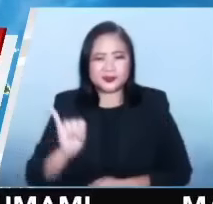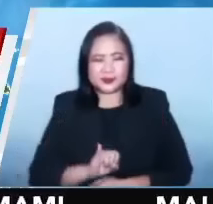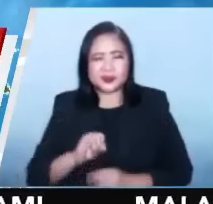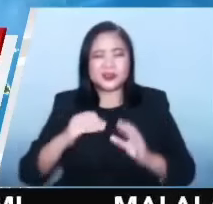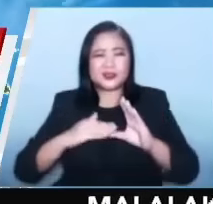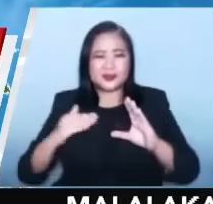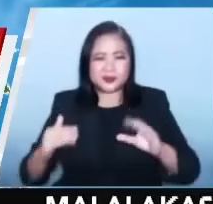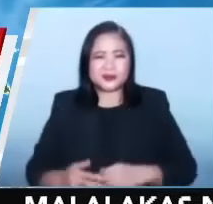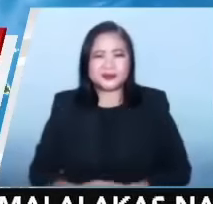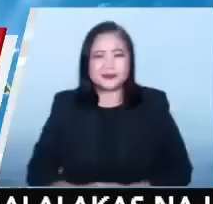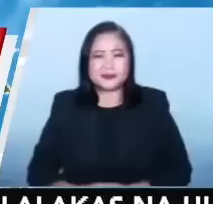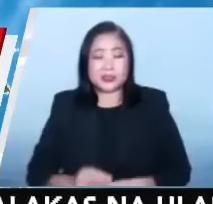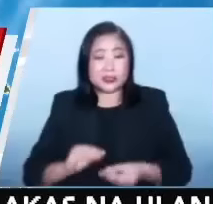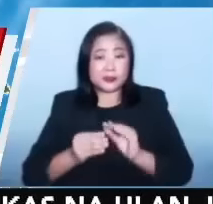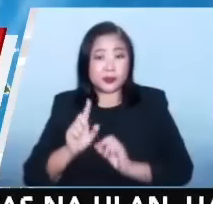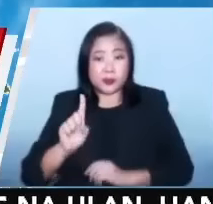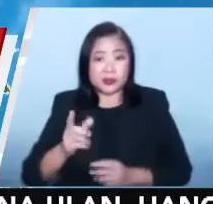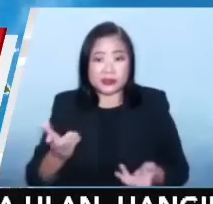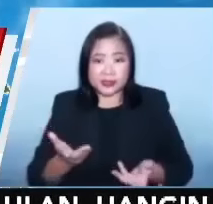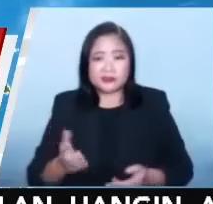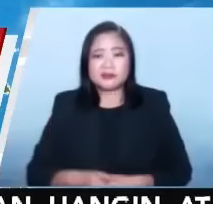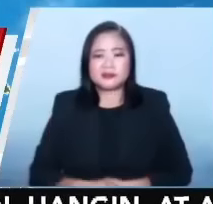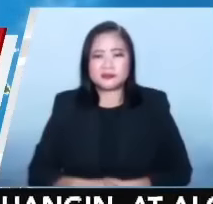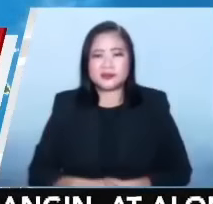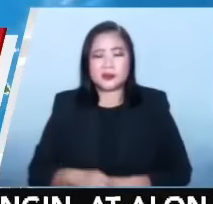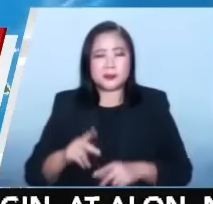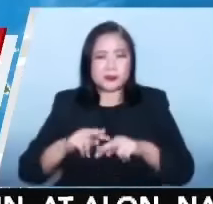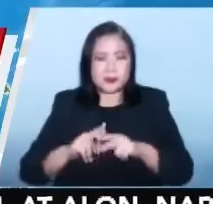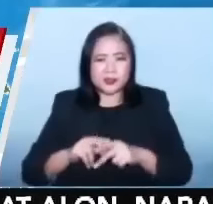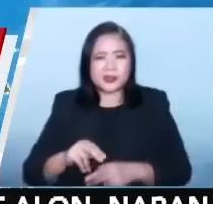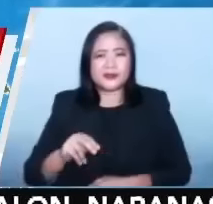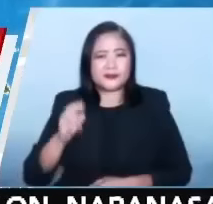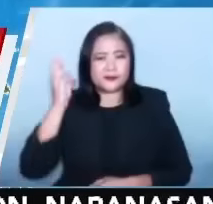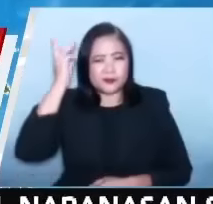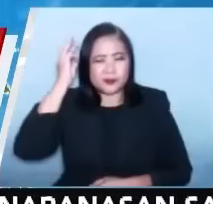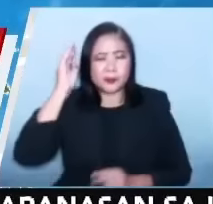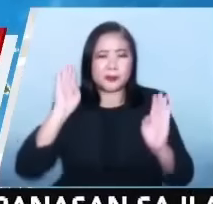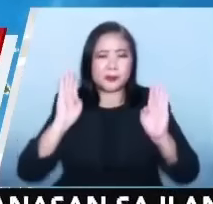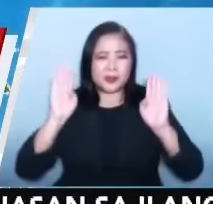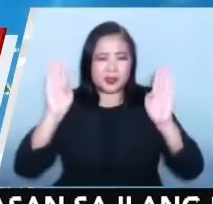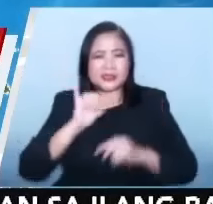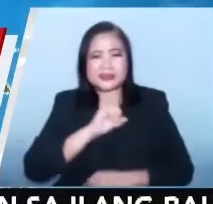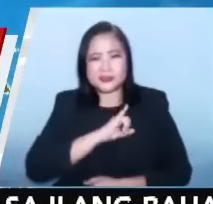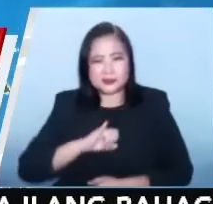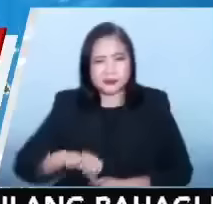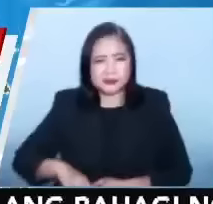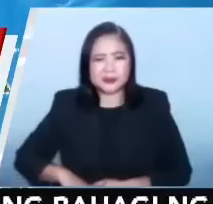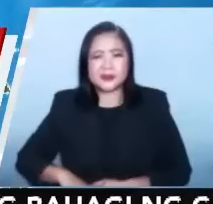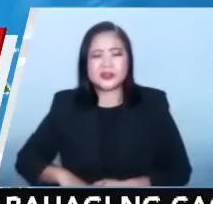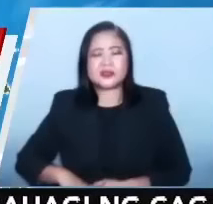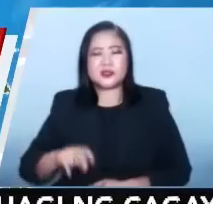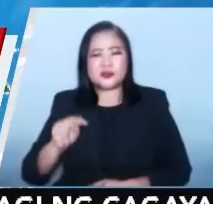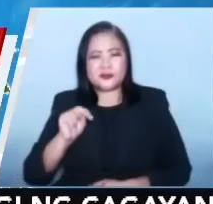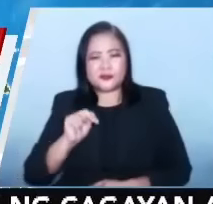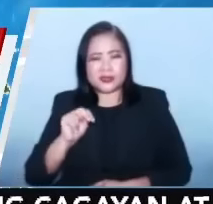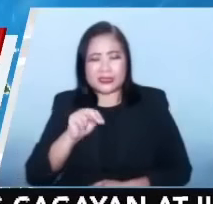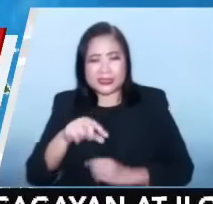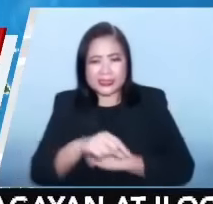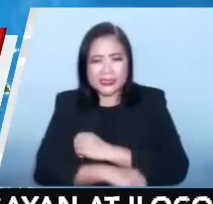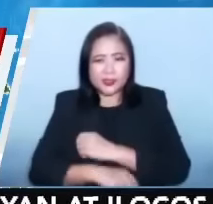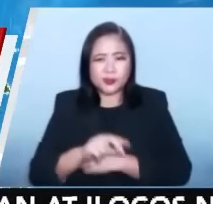1, sa nalalabing bahagi ng Pangasinan, nalalabing bahagi ng Ifugao, nalalabing bahagi ng Benguet at Isabela, Quirino, Nueva Vizcaya, northern at